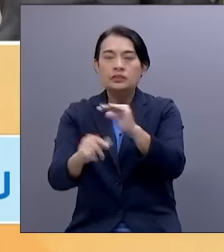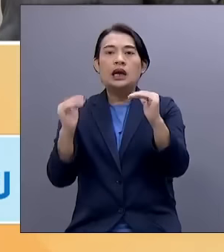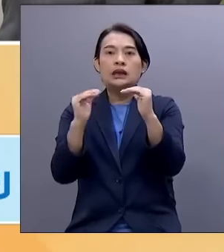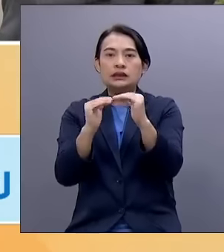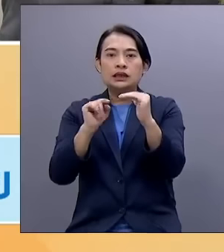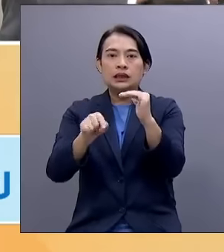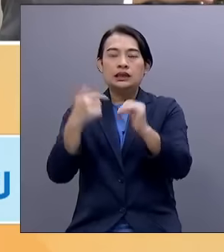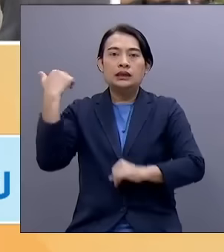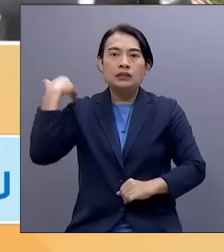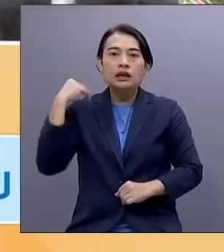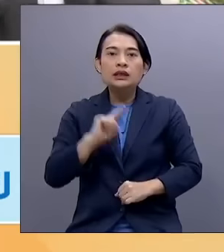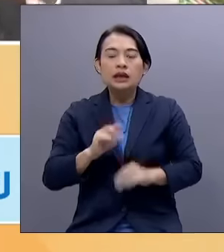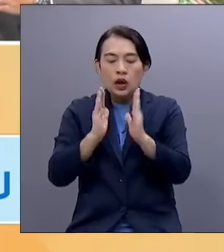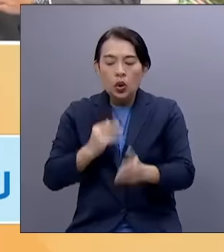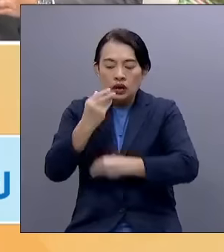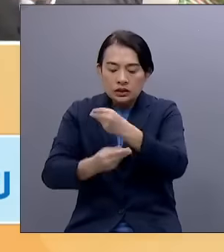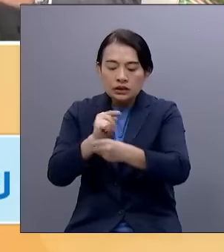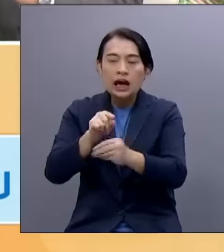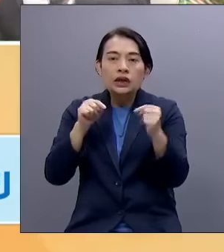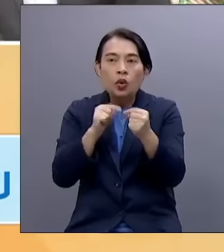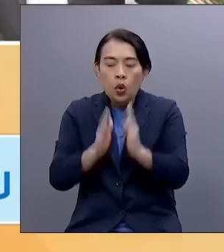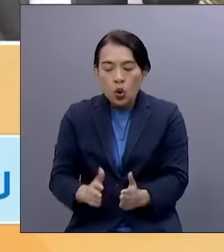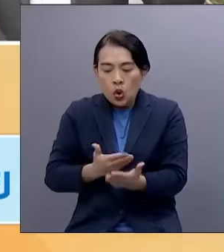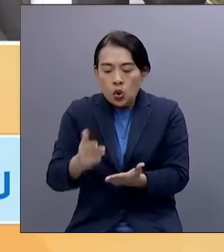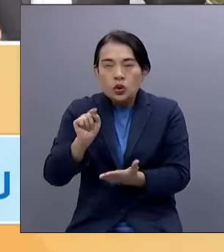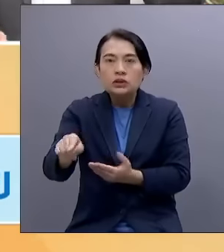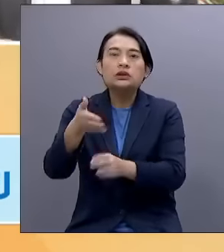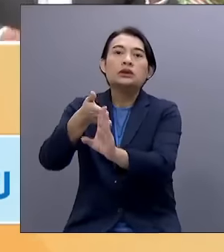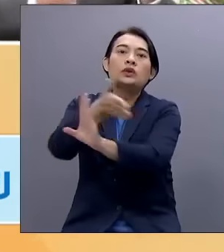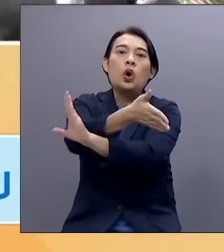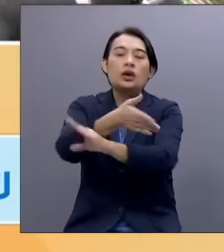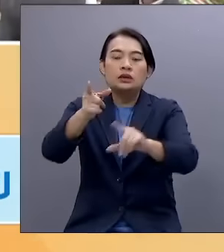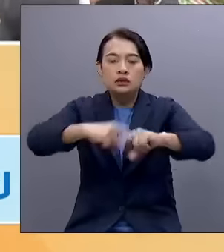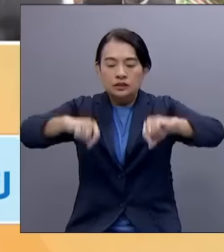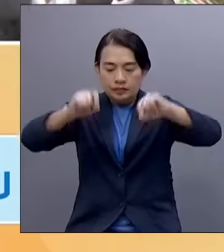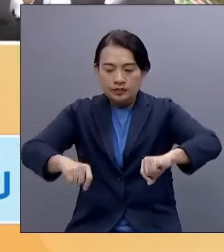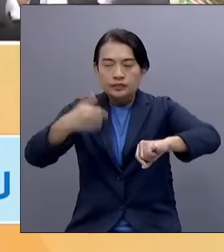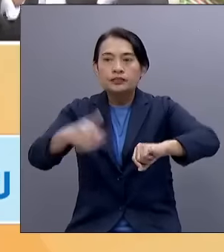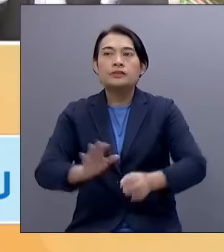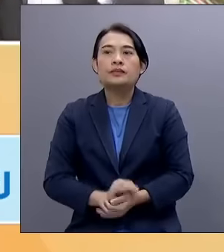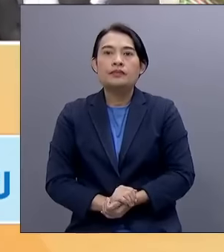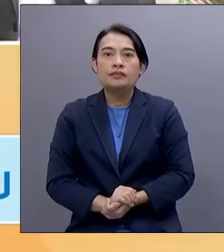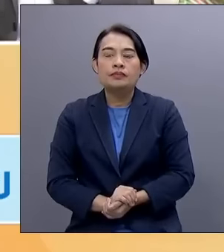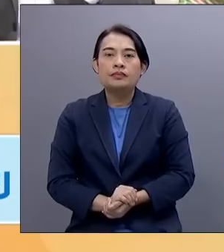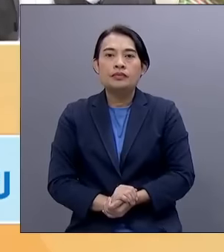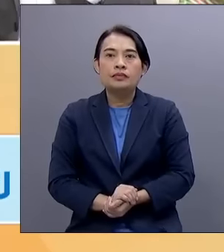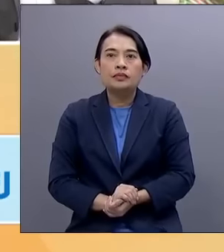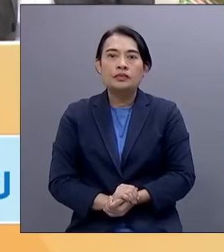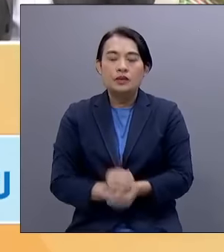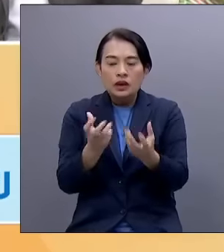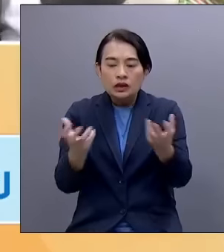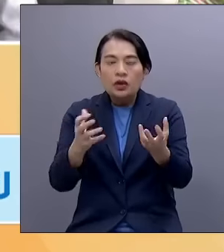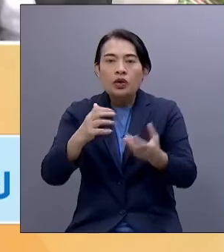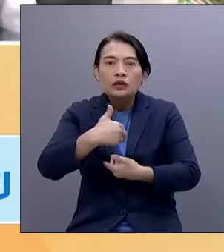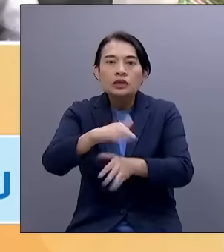โอนจากผู้ขายมายังผู้ซื้อตั้งแต่ตอนที่ทำสัญญาแล้วแปลว่าระหว่างที่ส่งมาเนี่ยกรรมสิทธิ์อยู่ที่คนซื้อ